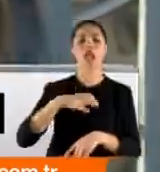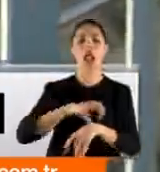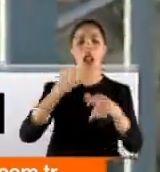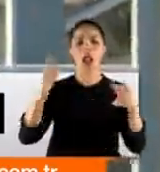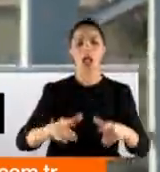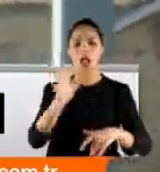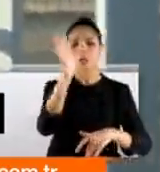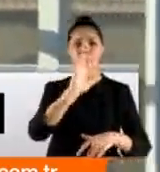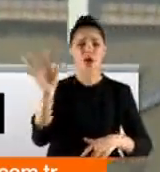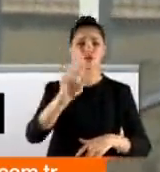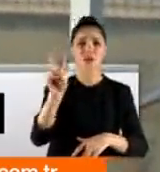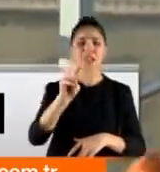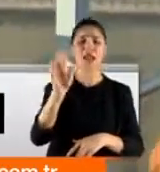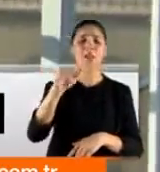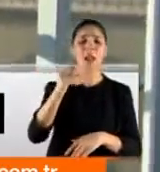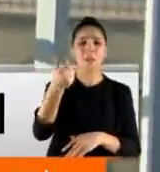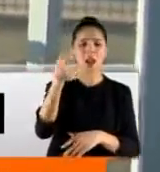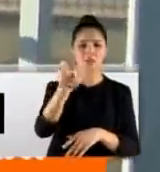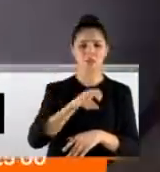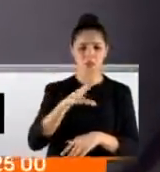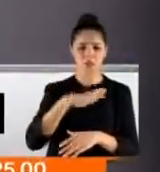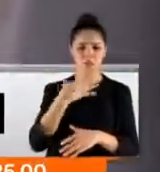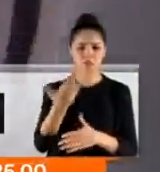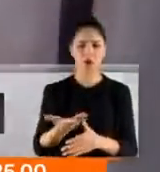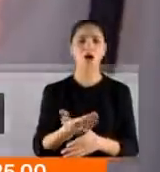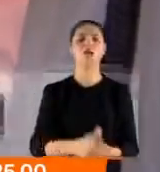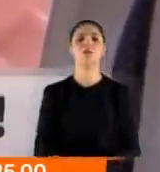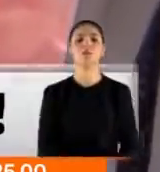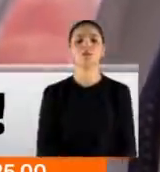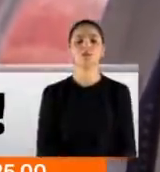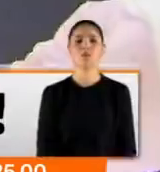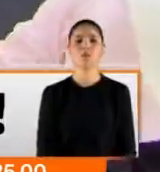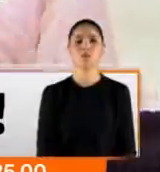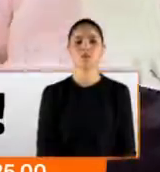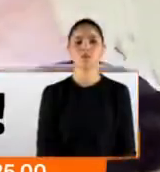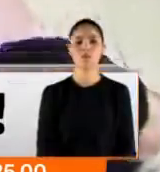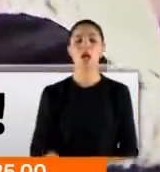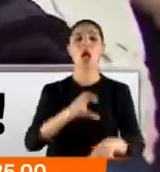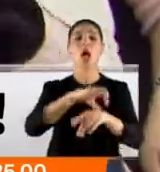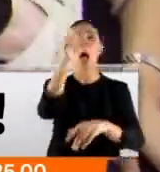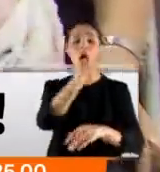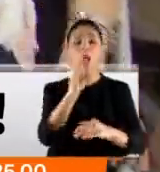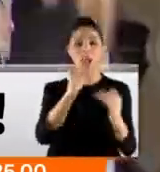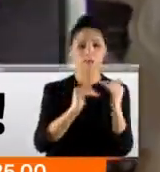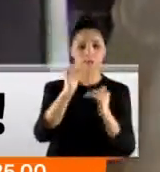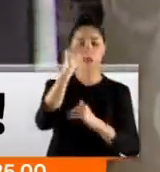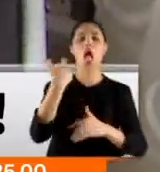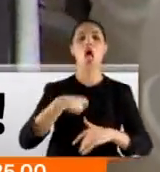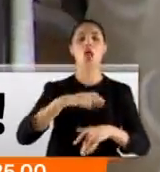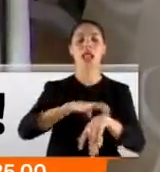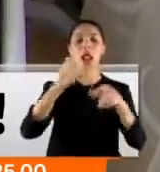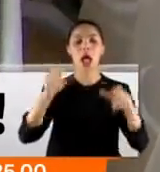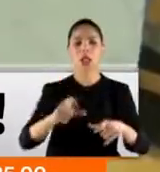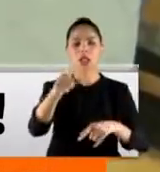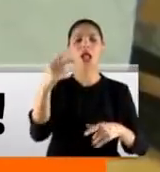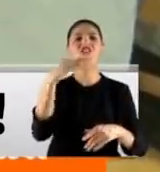520 lira gibi bir ücret tabi tutuluyormuş COVID testi için. Vaka sayısı artınca özel hastanelerde